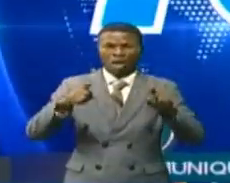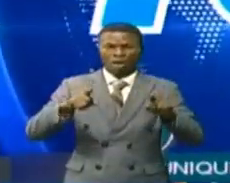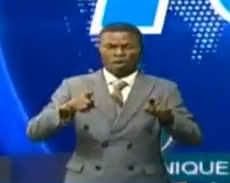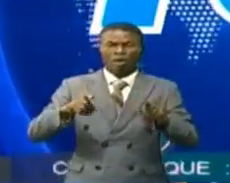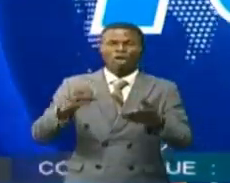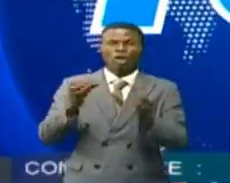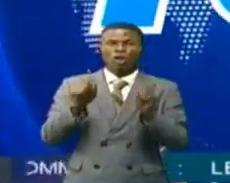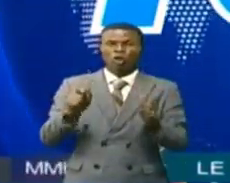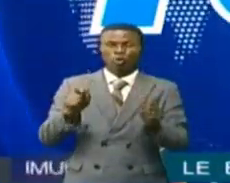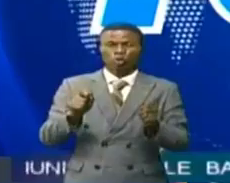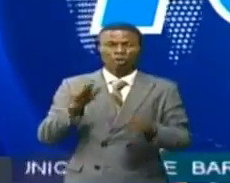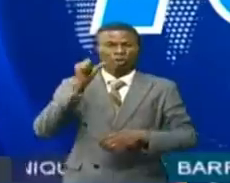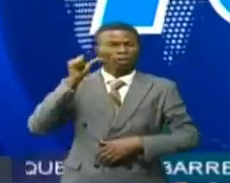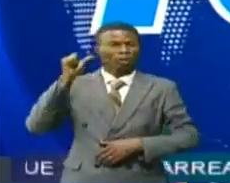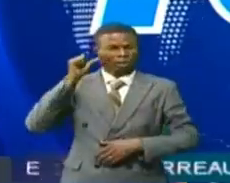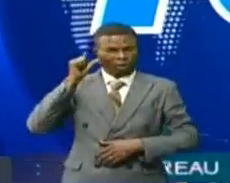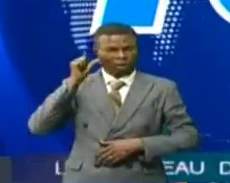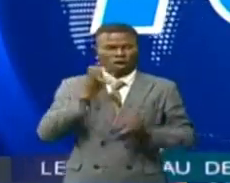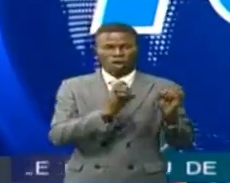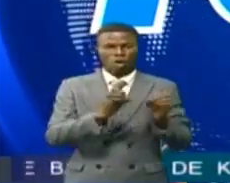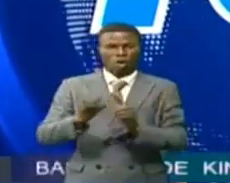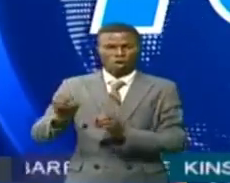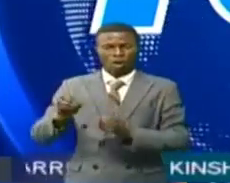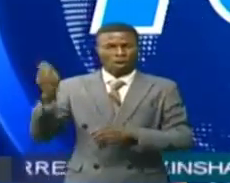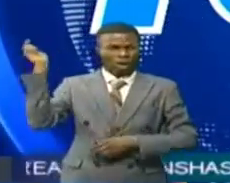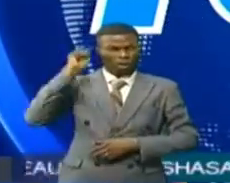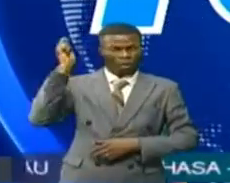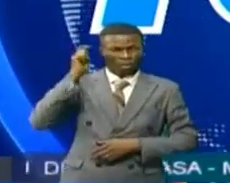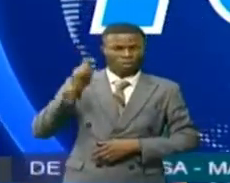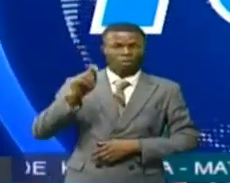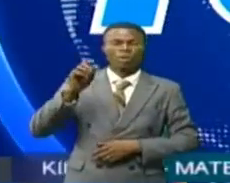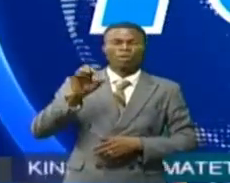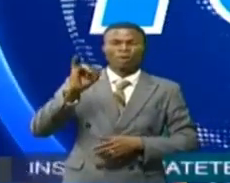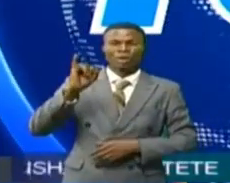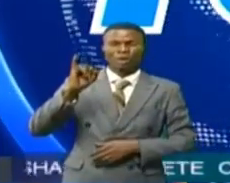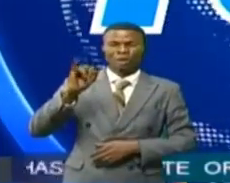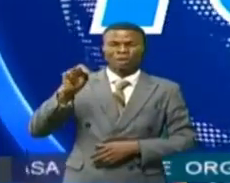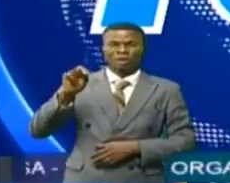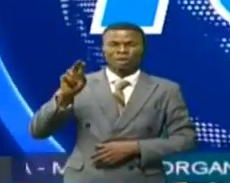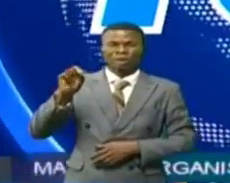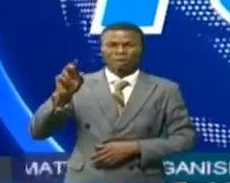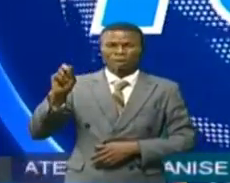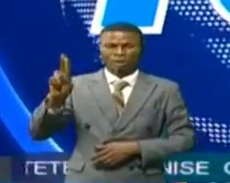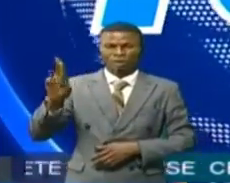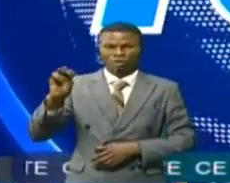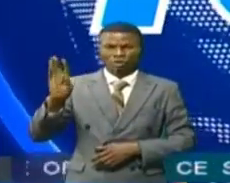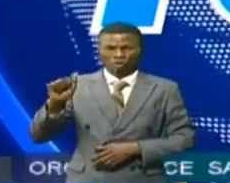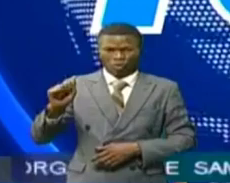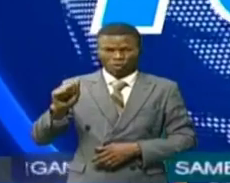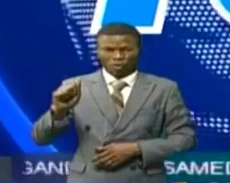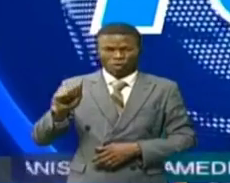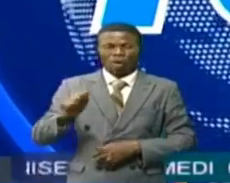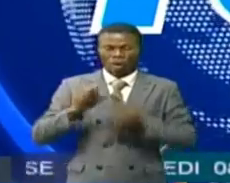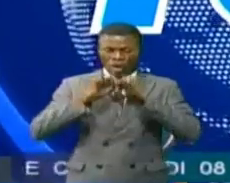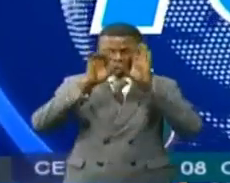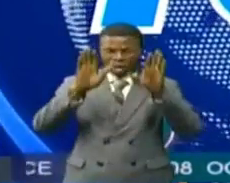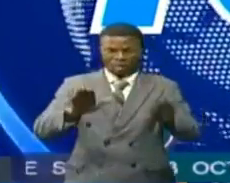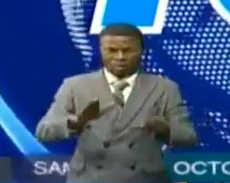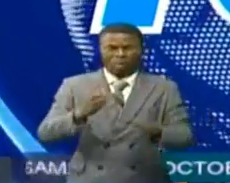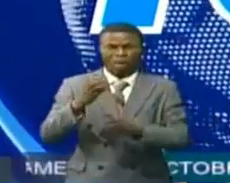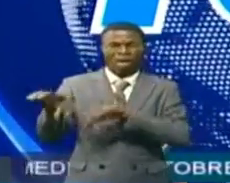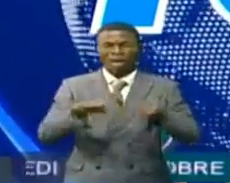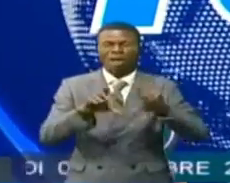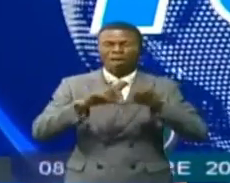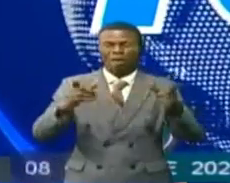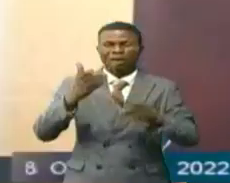magazine organisée hier a été présidée par le professeur Nicole Ntumba et l'a portée sur les fonts baptismaux. Témoin de l'événement,